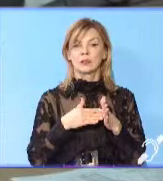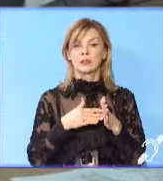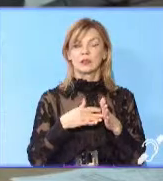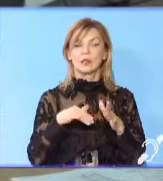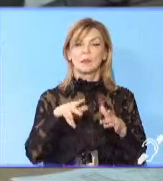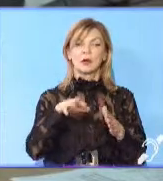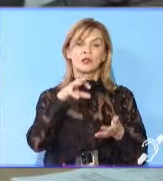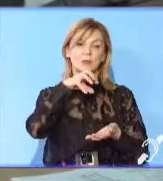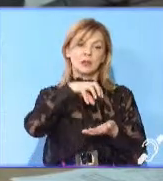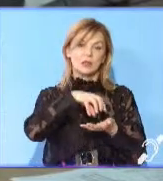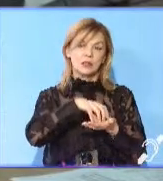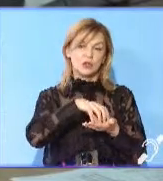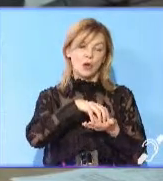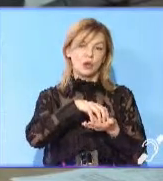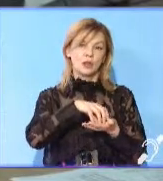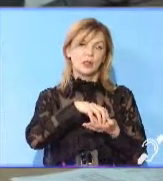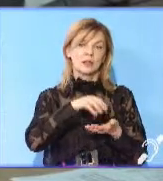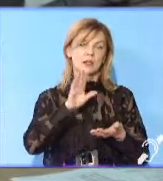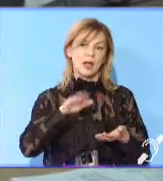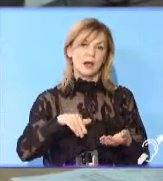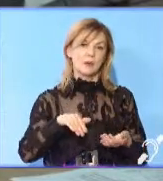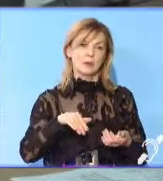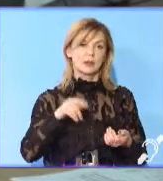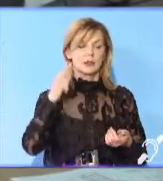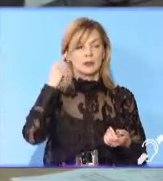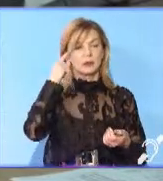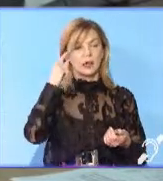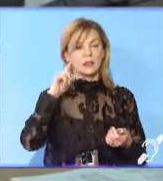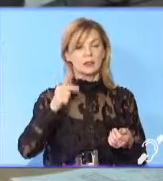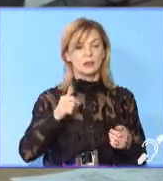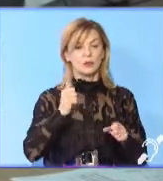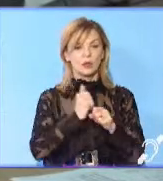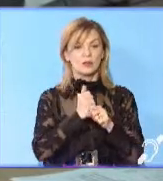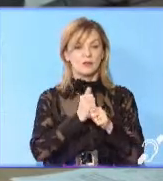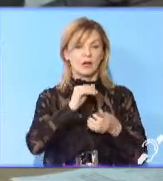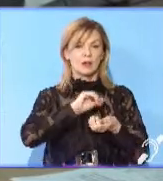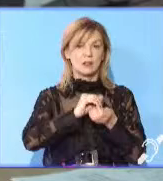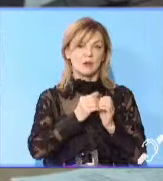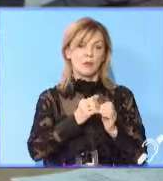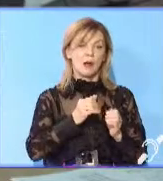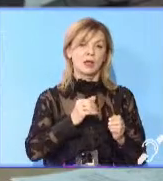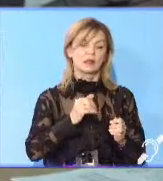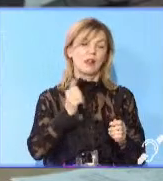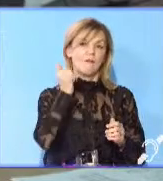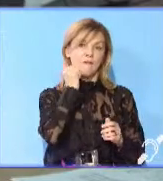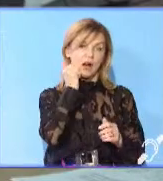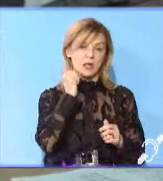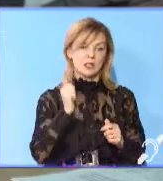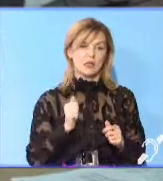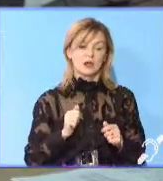zonele respective să aibă în vedere să poată să producă zăpadă artificială,